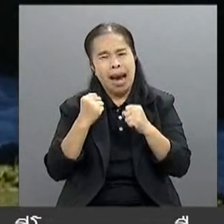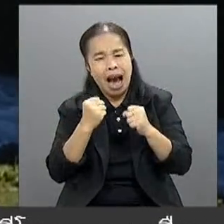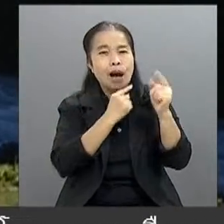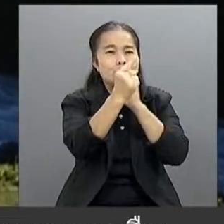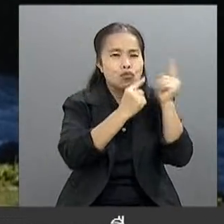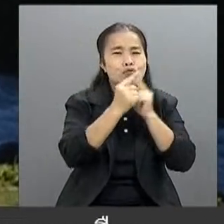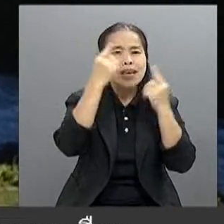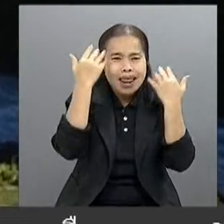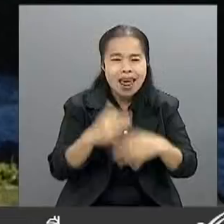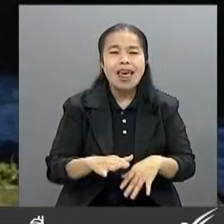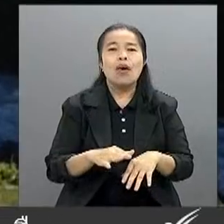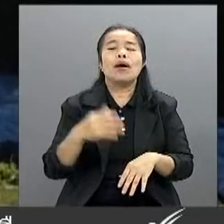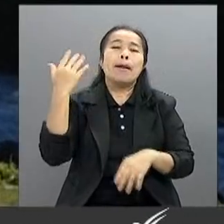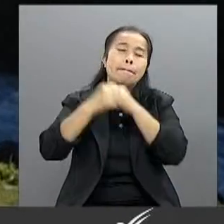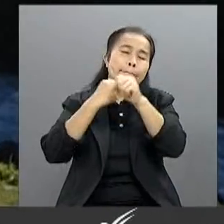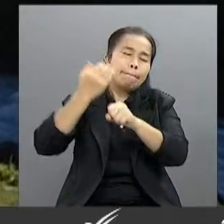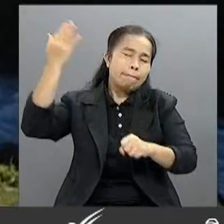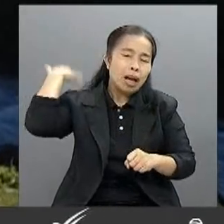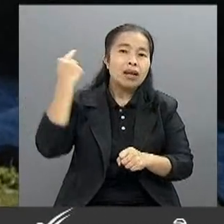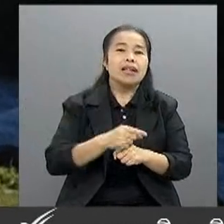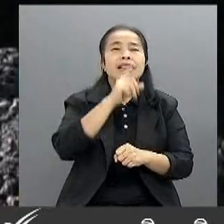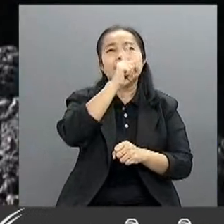อยู่บ้านกับจีนมาจากอดีตเจ้าอาณานิคมอย่างอังกฤษค่ะซึ่งก็เคยได้พยายามจัดการเจรจากับจีนและทิเบตเมื่อปีคริสตศักราช1914